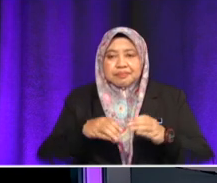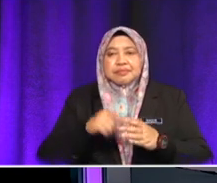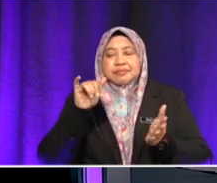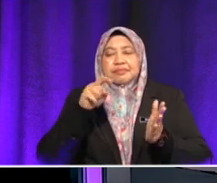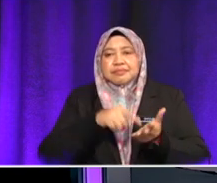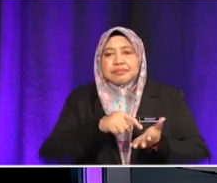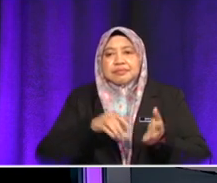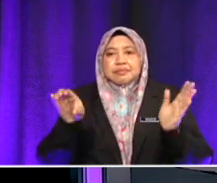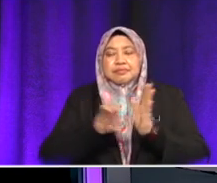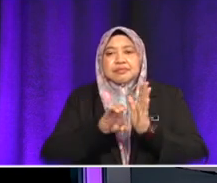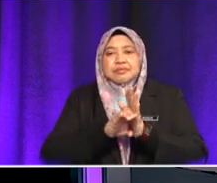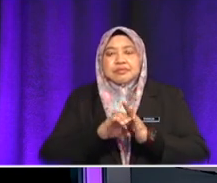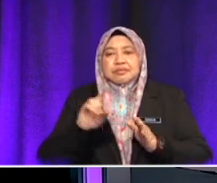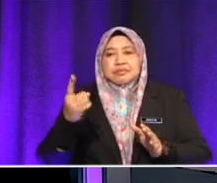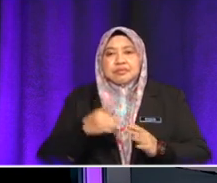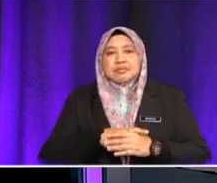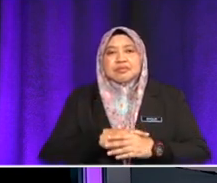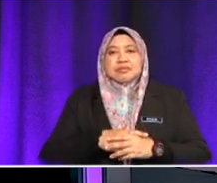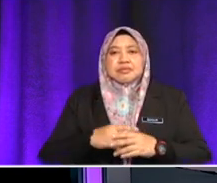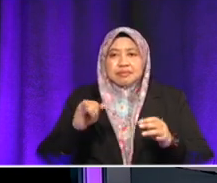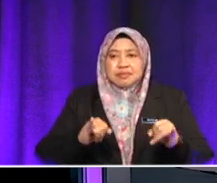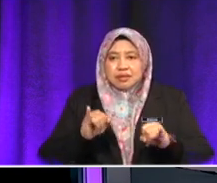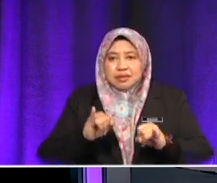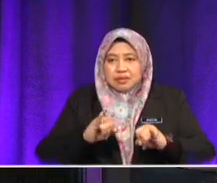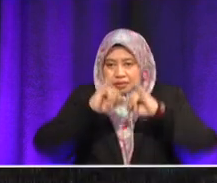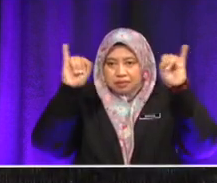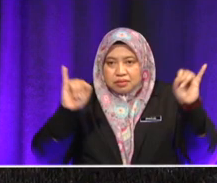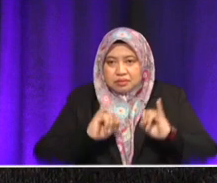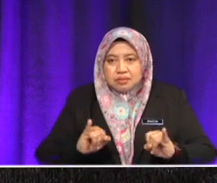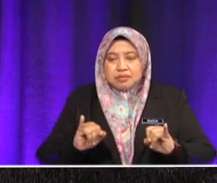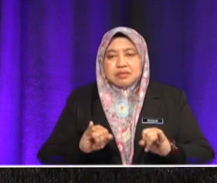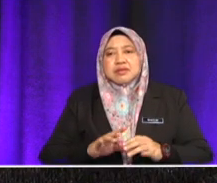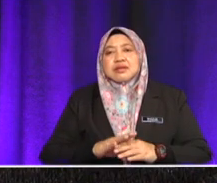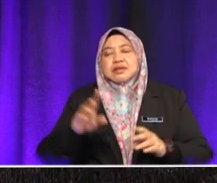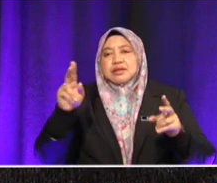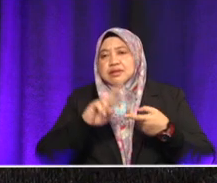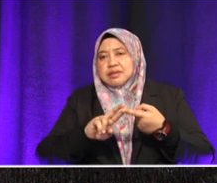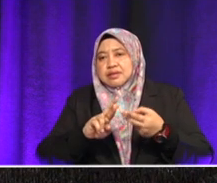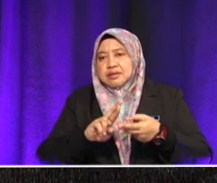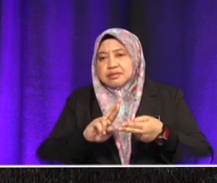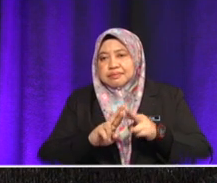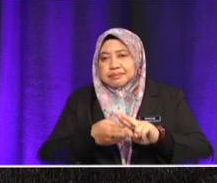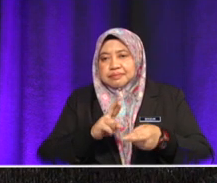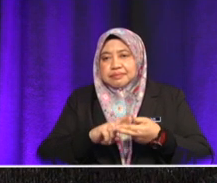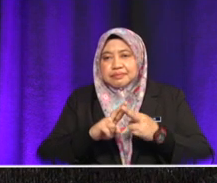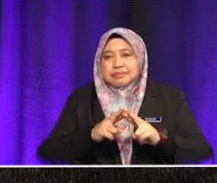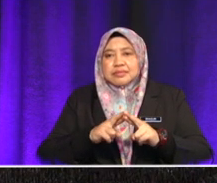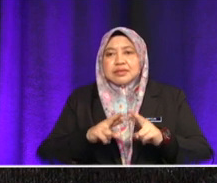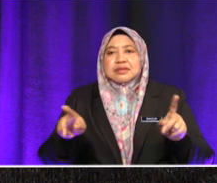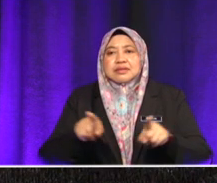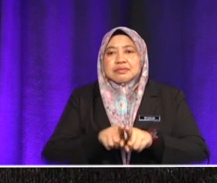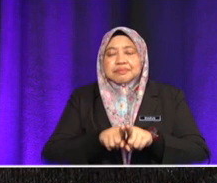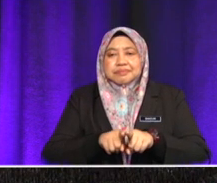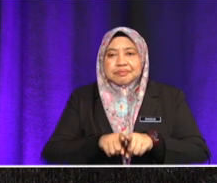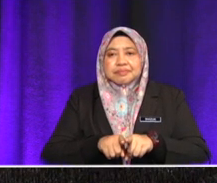dan instrumen yang seterusnya ialah pentaksiran akan sebaya yang ini ialah pencak silat sebagai